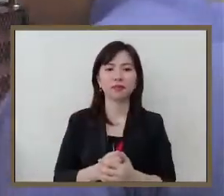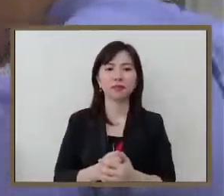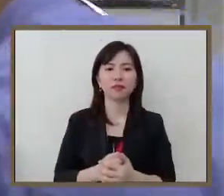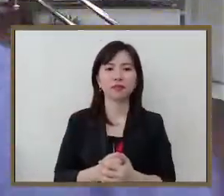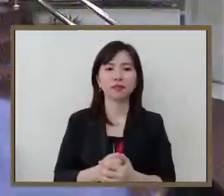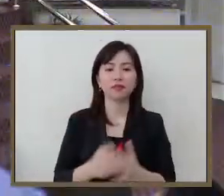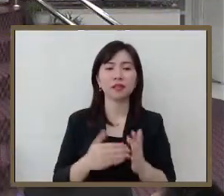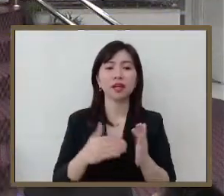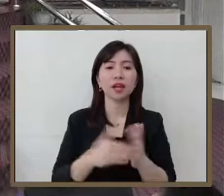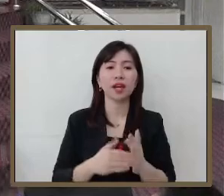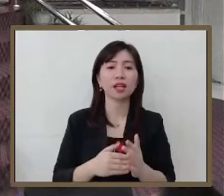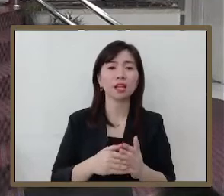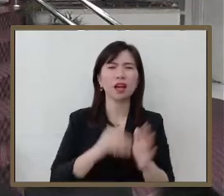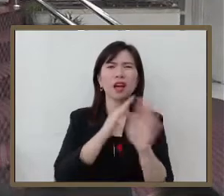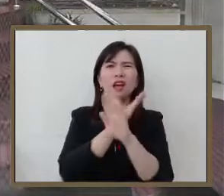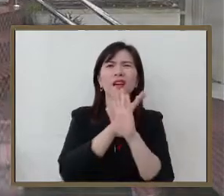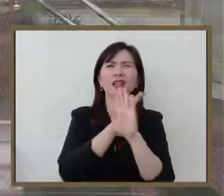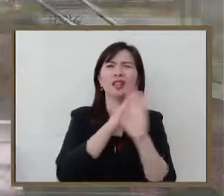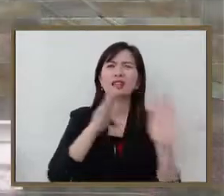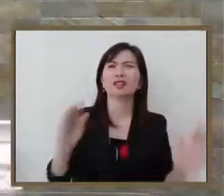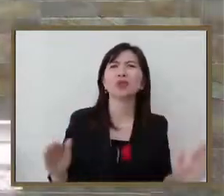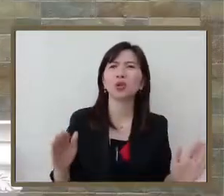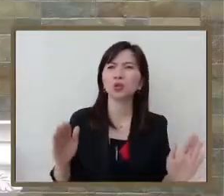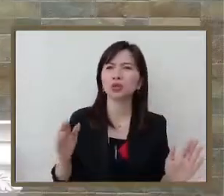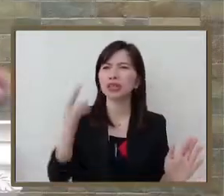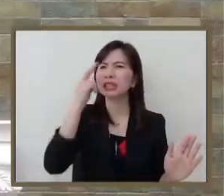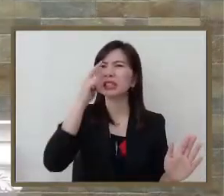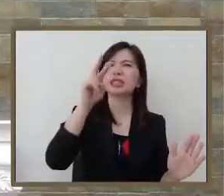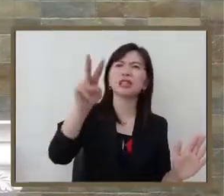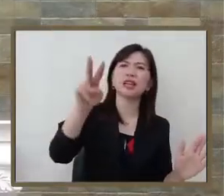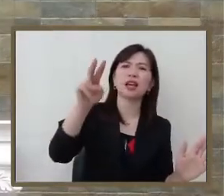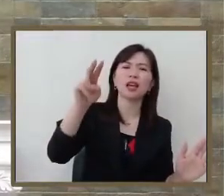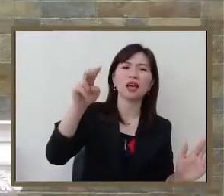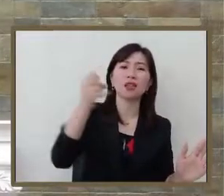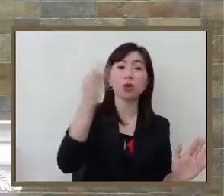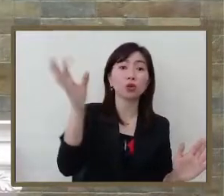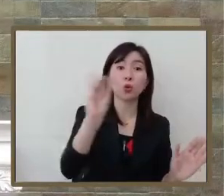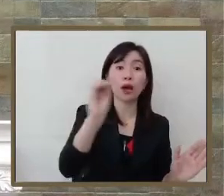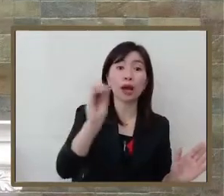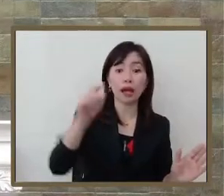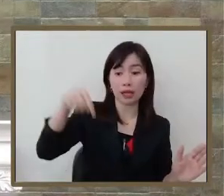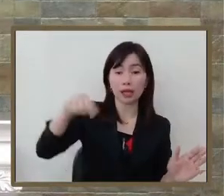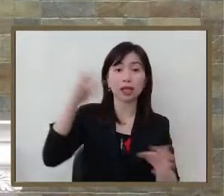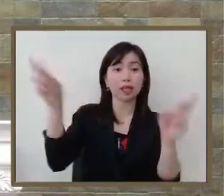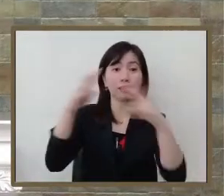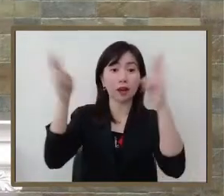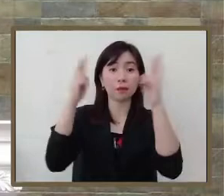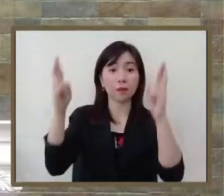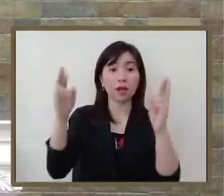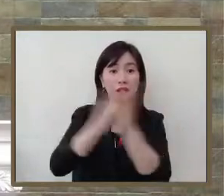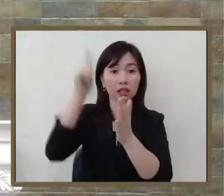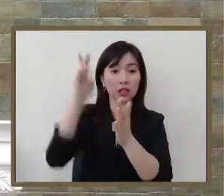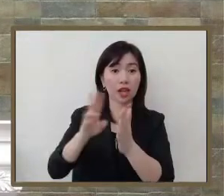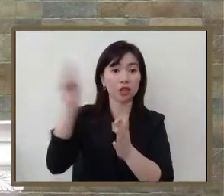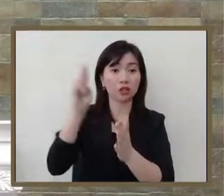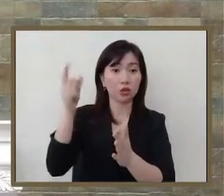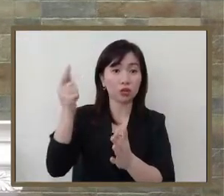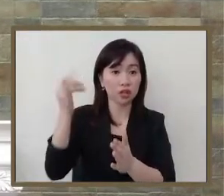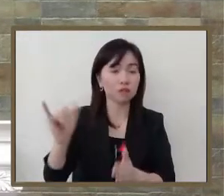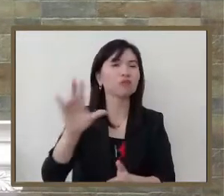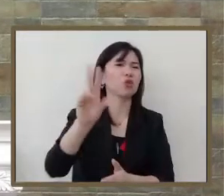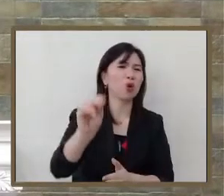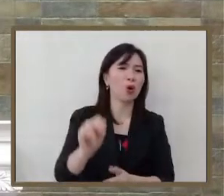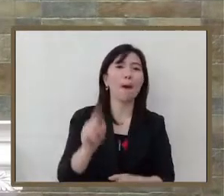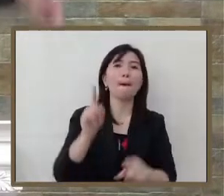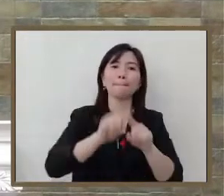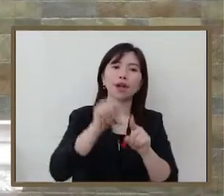Huwag mo nang asahan na yung wala dito, yun ang gagamitin ng Diyos. Hindi. Ikaw na dinala dito